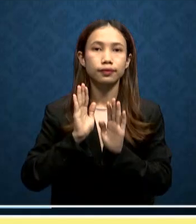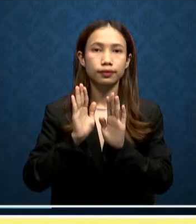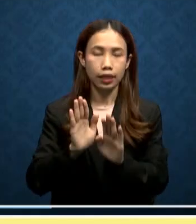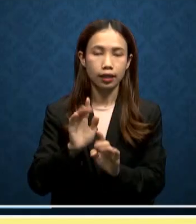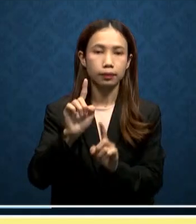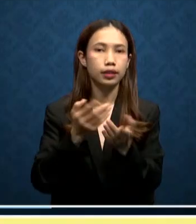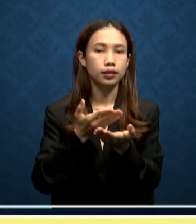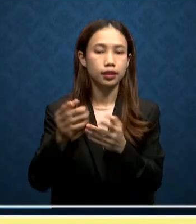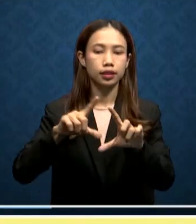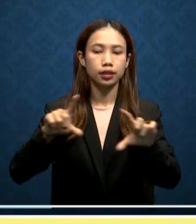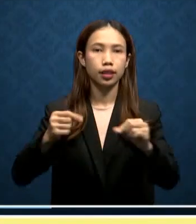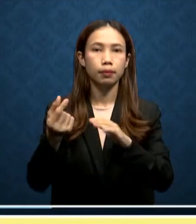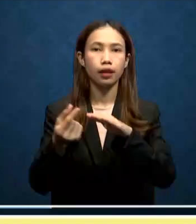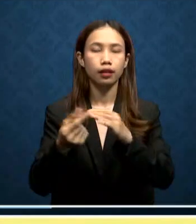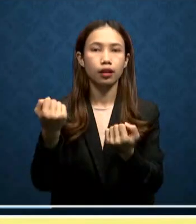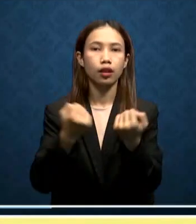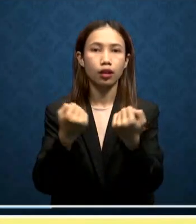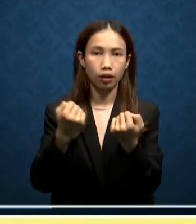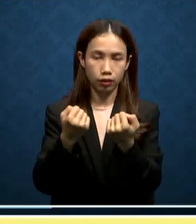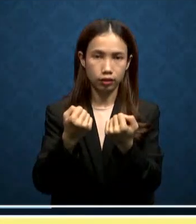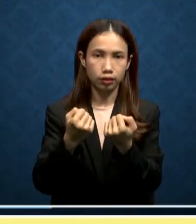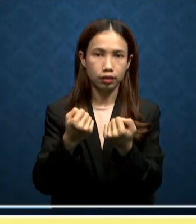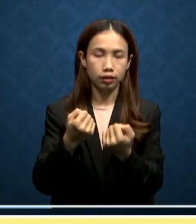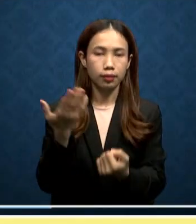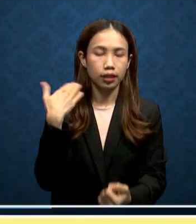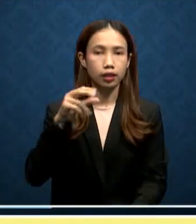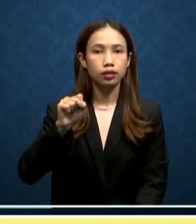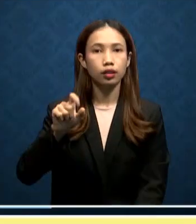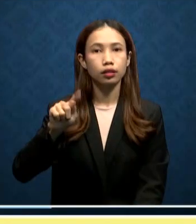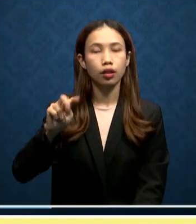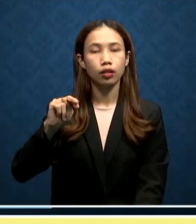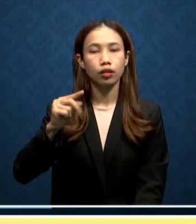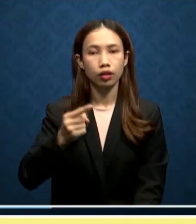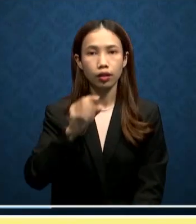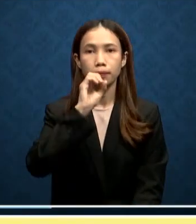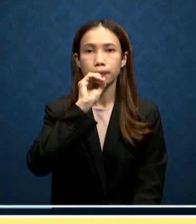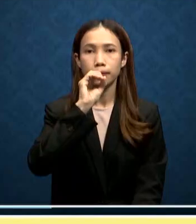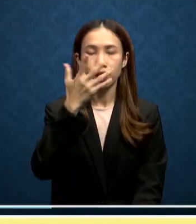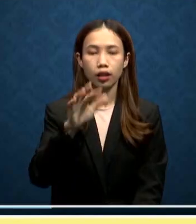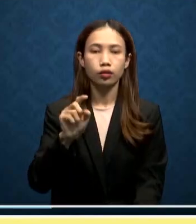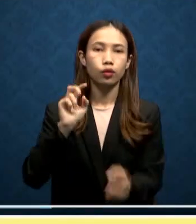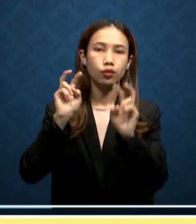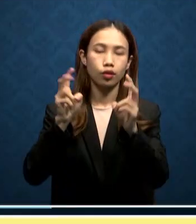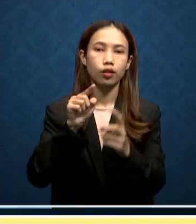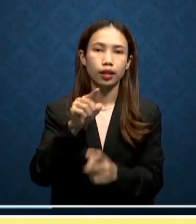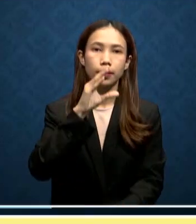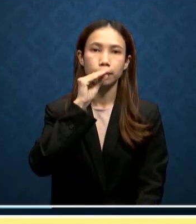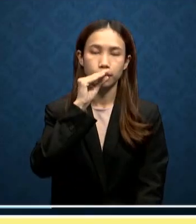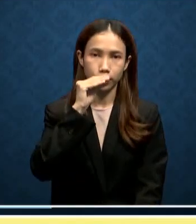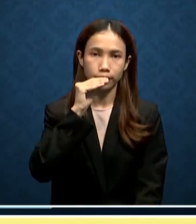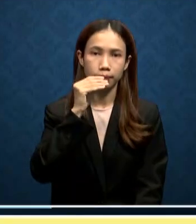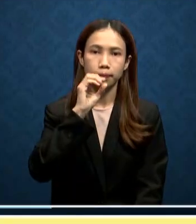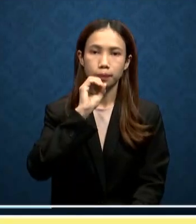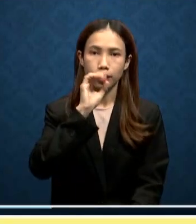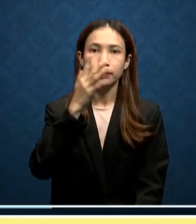ประมูลซึ่งเมื่อกี้ก็ทางสตงก็ได้พูดถึงประเด็นนี้อยู่หลายหลาย